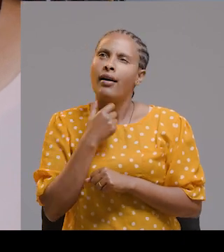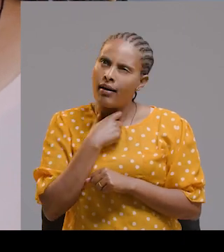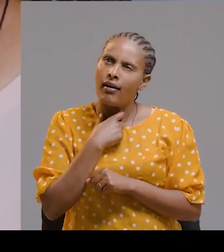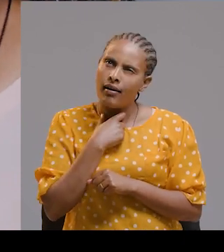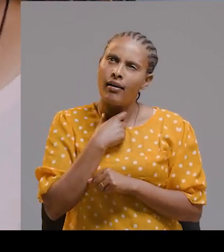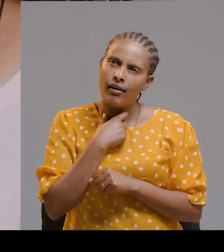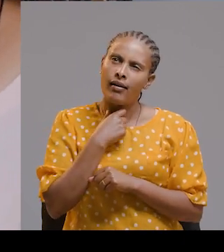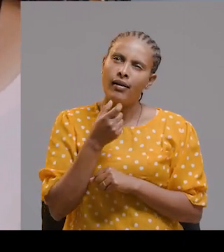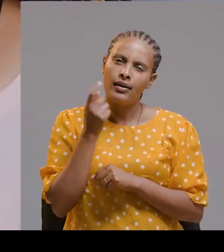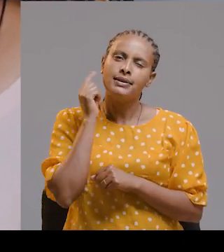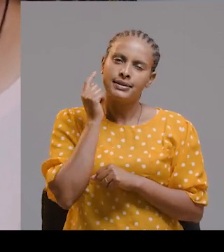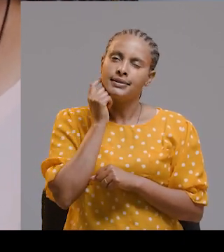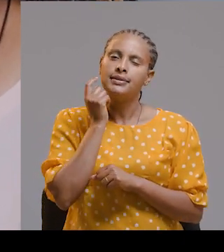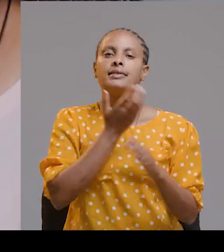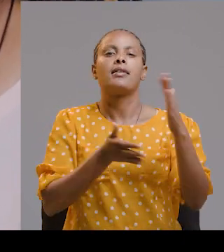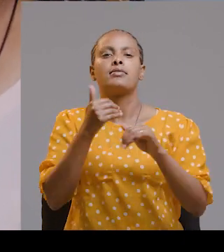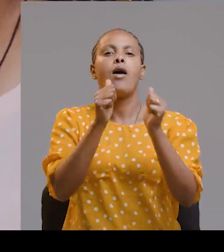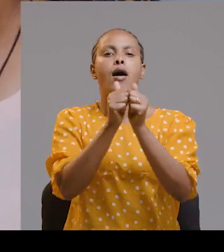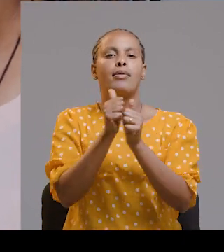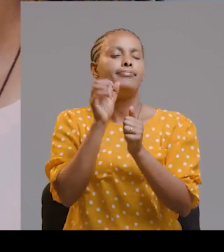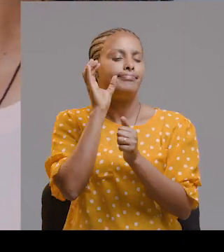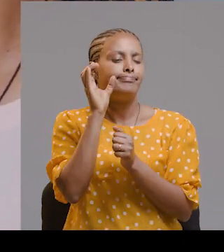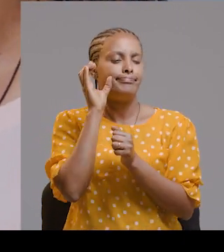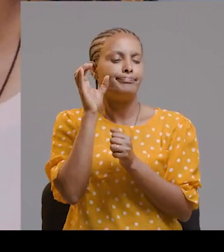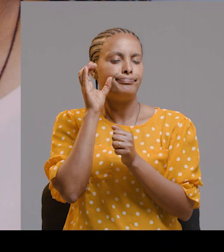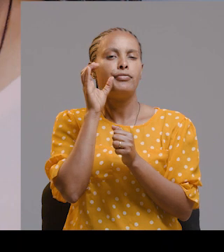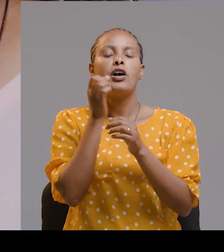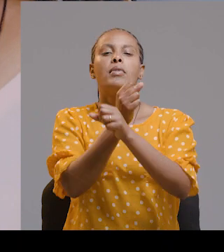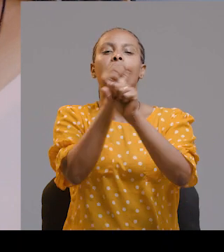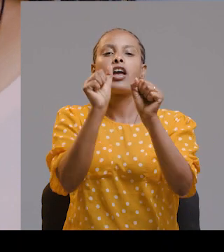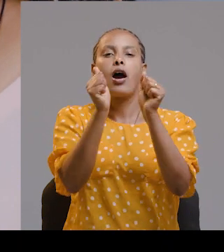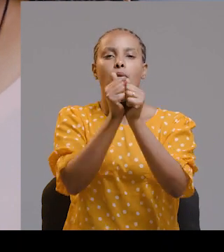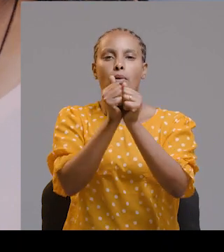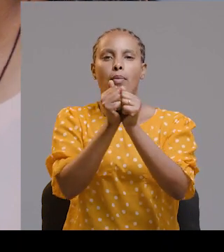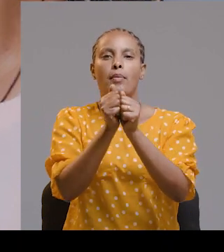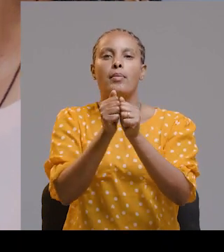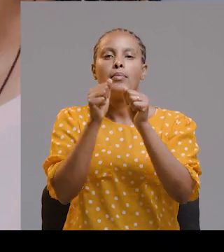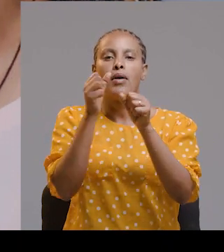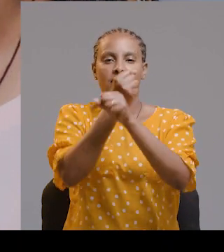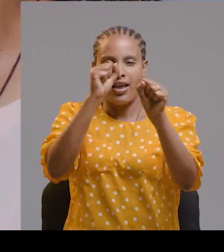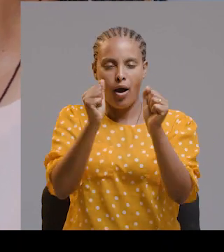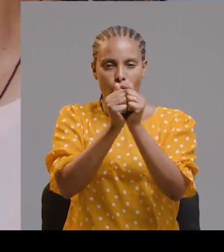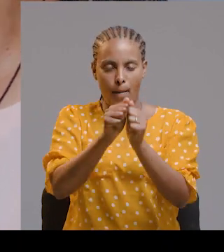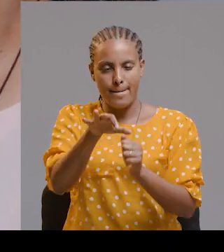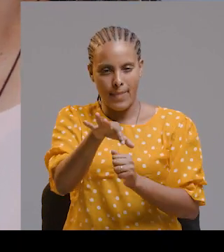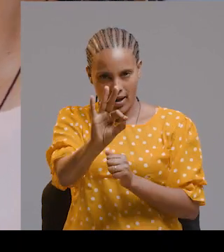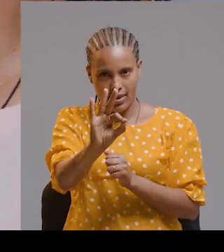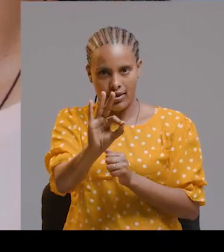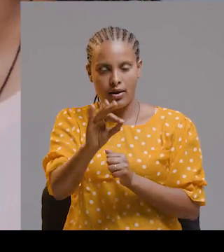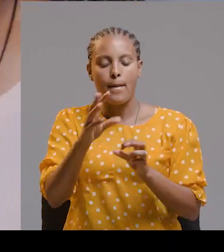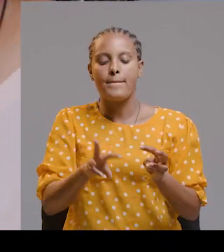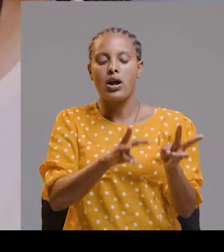يفلقالو سلازي تدمتو دمو لچغراچو ابرو دمو مفتين مفلق ماچالنا مفتين ماگينيوبتن